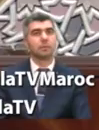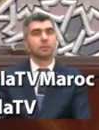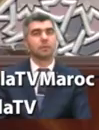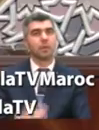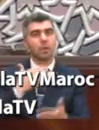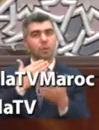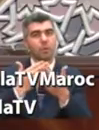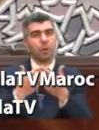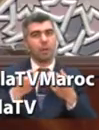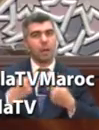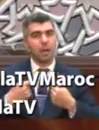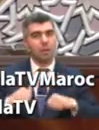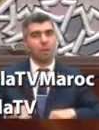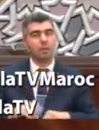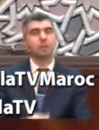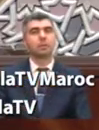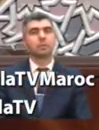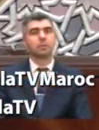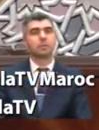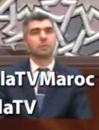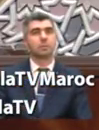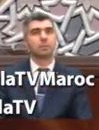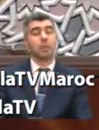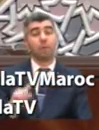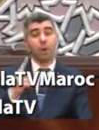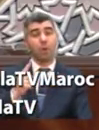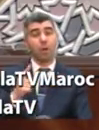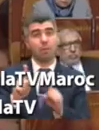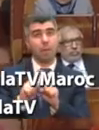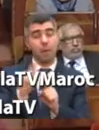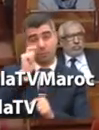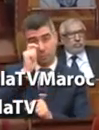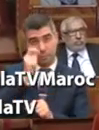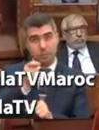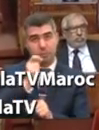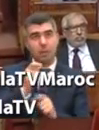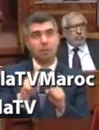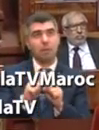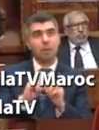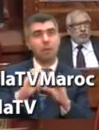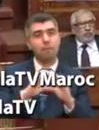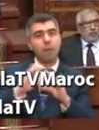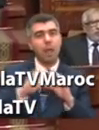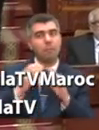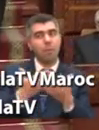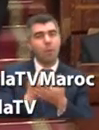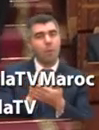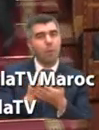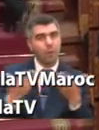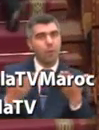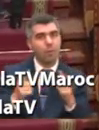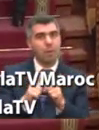شكرا السيد الرئيس. السيد الوزير بداية أحييك على التفاعل الإيجابي مع المبادرة اللي قادوها ممثلين ديال كل